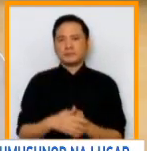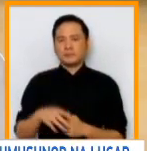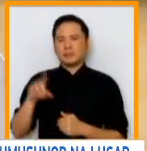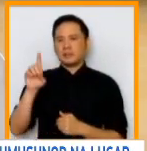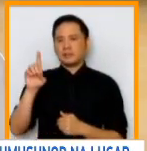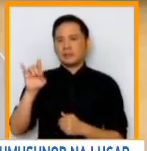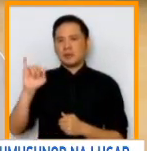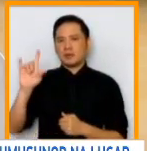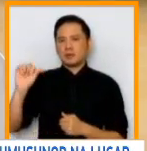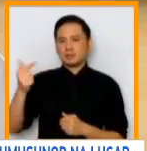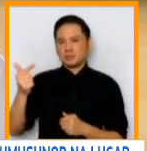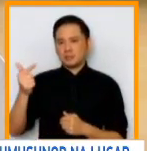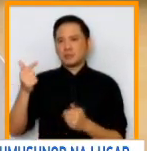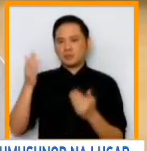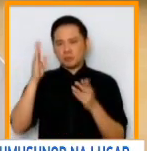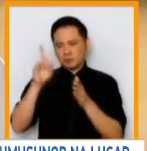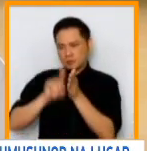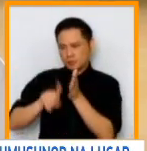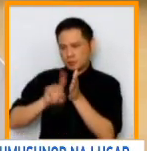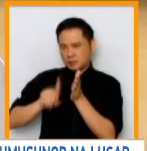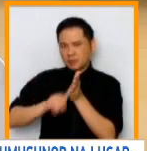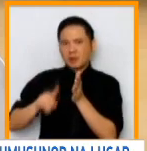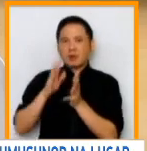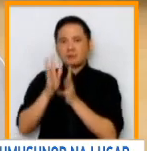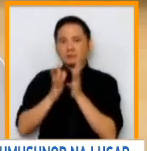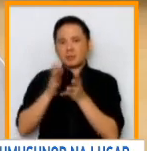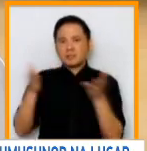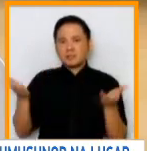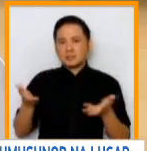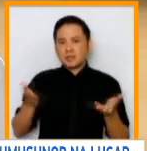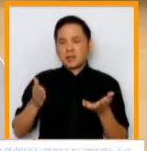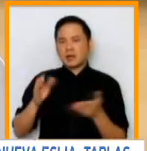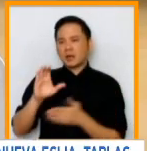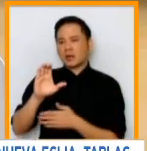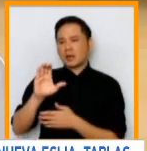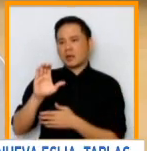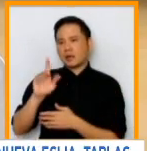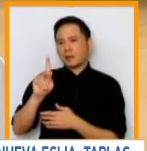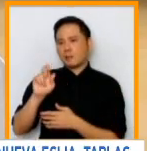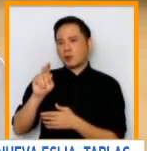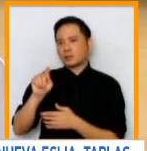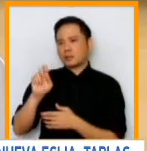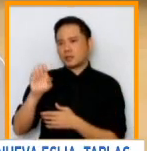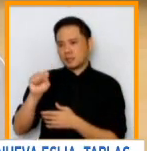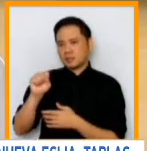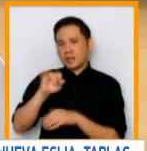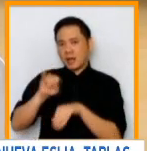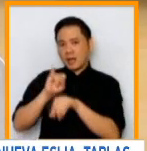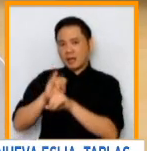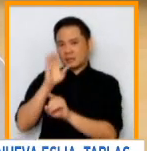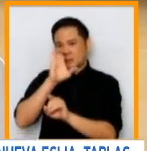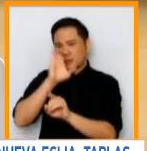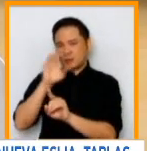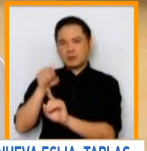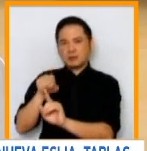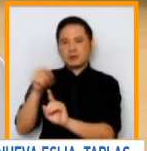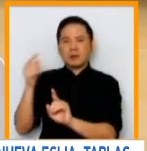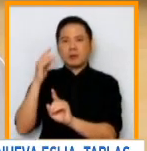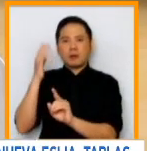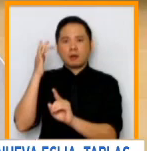ng isang mambabata sa Camotes Island kung saan may mga nalabag na health protocol. Ayon naman kay Cebu Governor Gwen